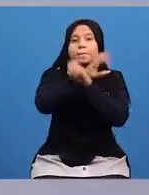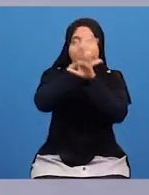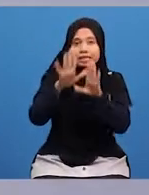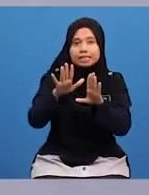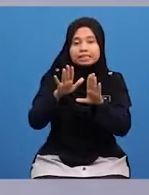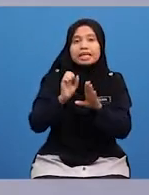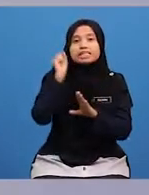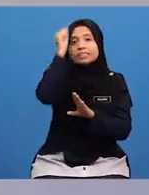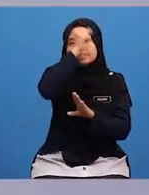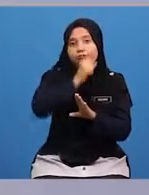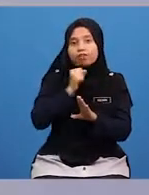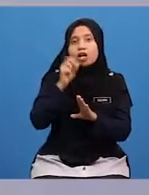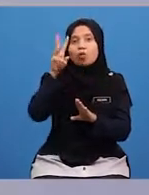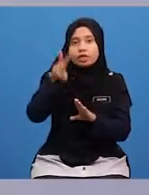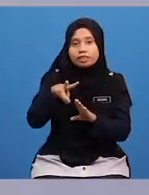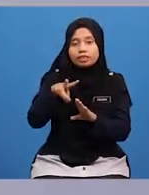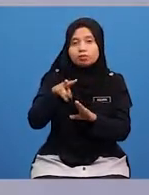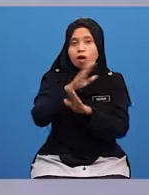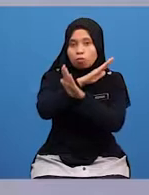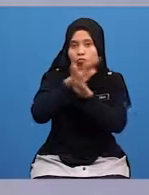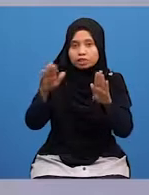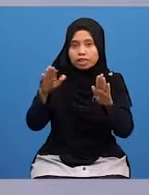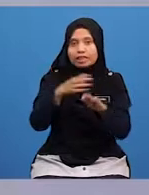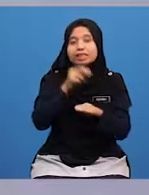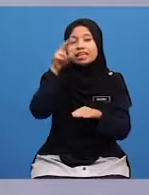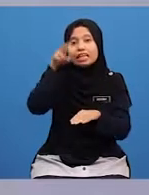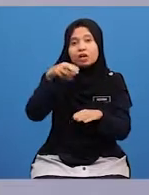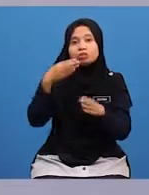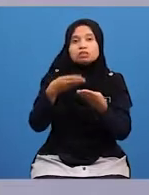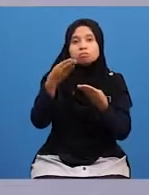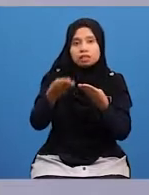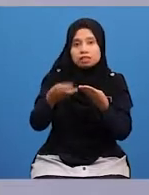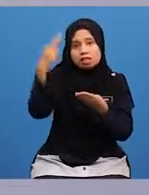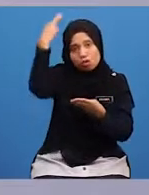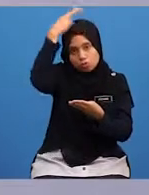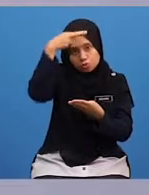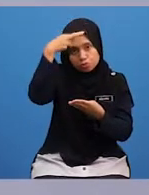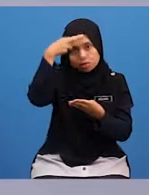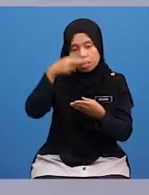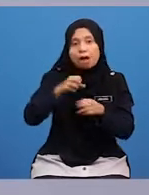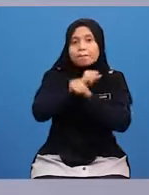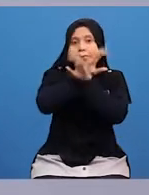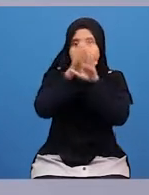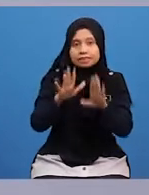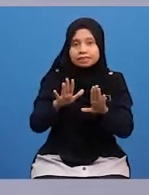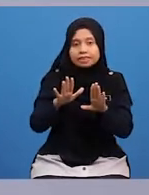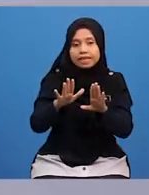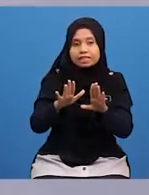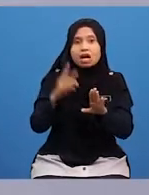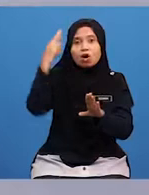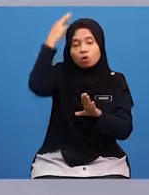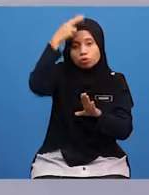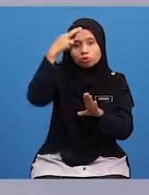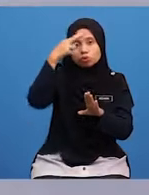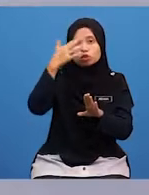menjelaskan sifat wajib, mustahil dan harus bagi Rasul. Keempat, menjelaskan hikmah